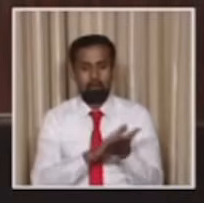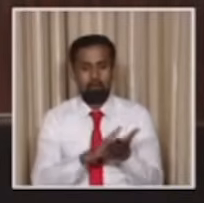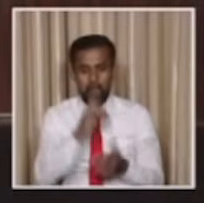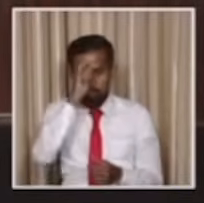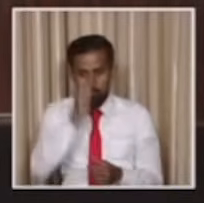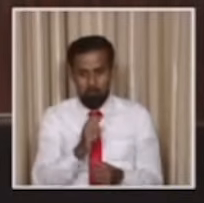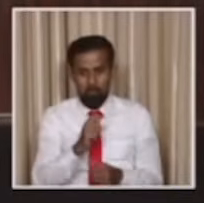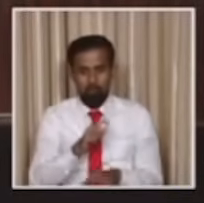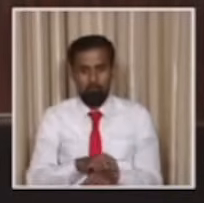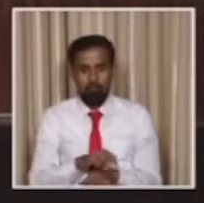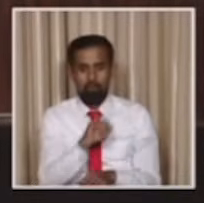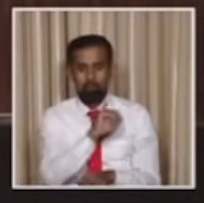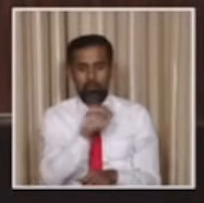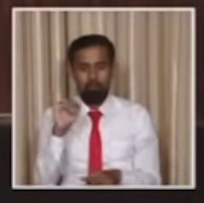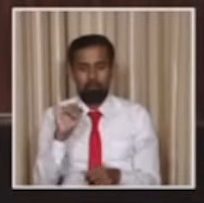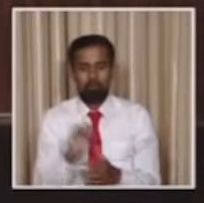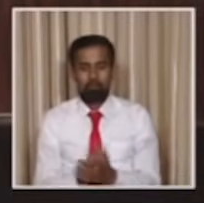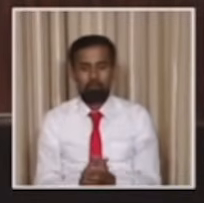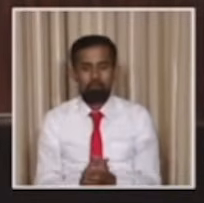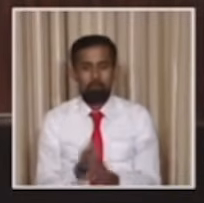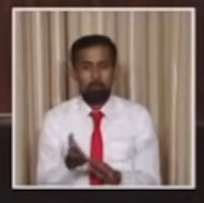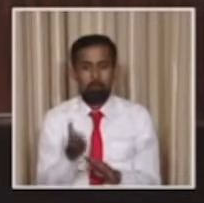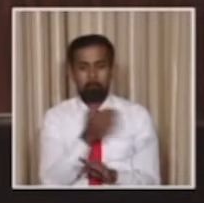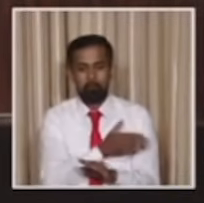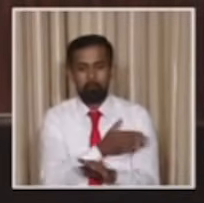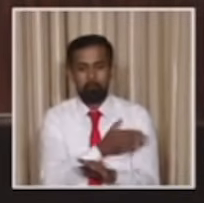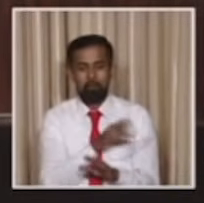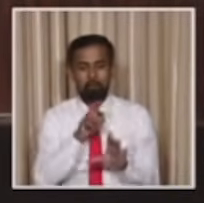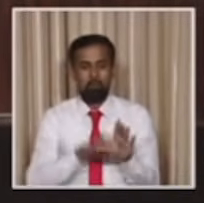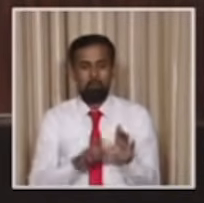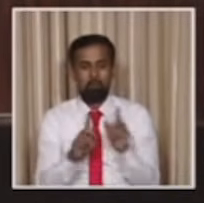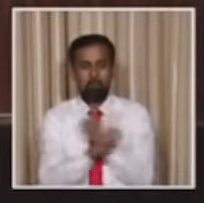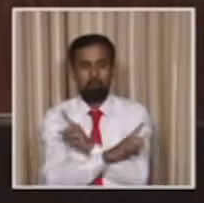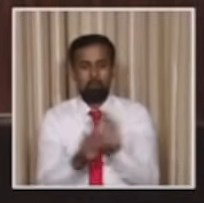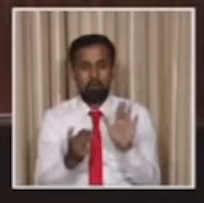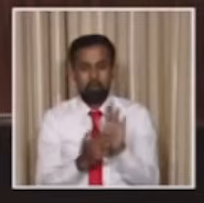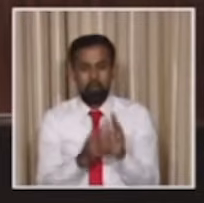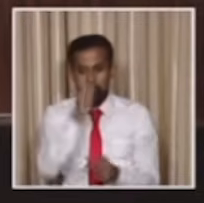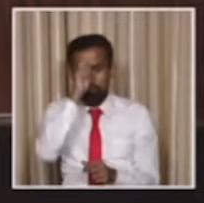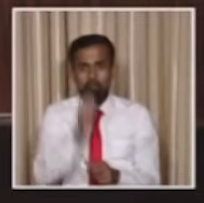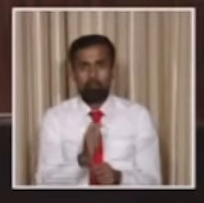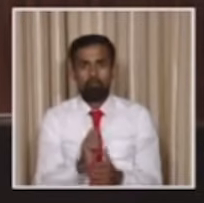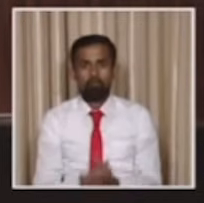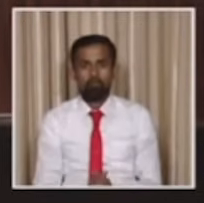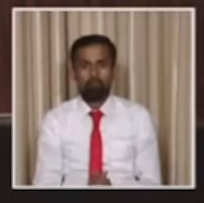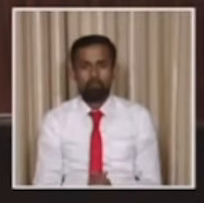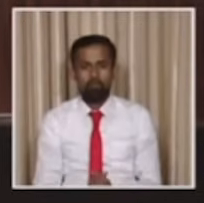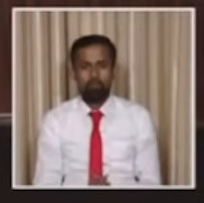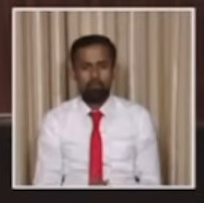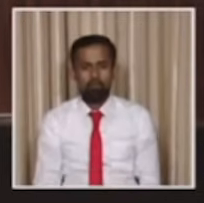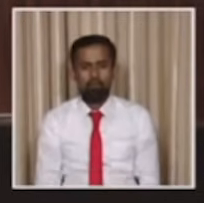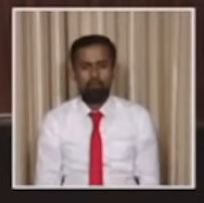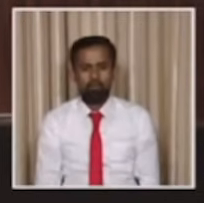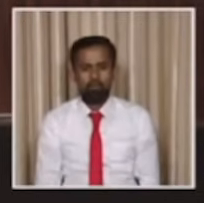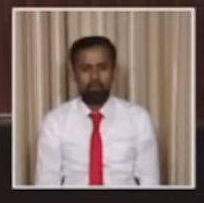මන්ත්‍රීතුමා ඔබතුමාට විනාඩි 16ක කාලයක් ලැබෙනවා ඊට ප්‍රථම මූලාසනය සඳහා මදුරු විතානගේ මන්ත්‍රීතුමා පැමිණෙනවා